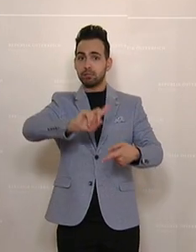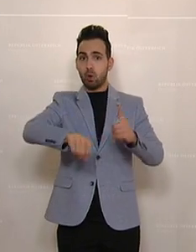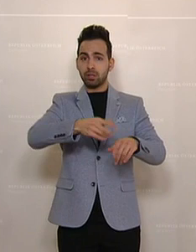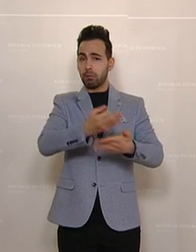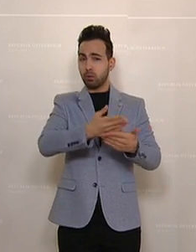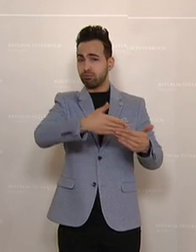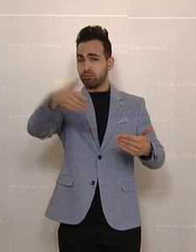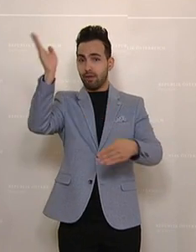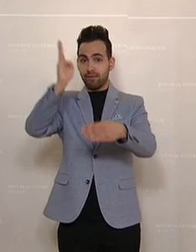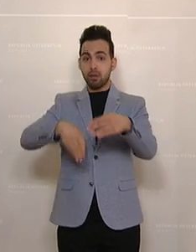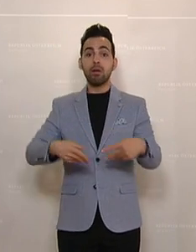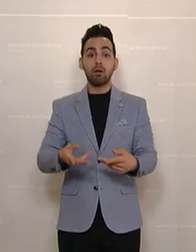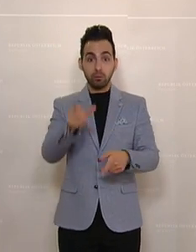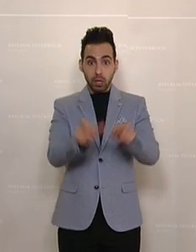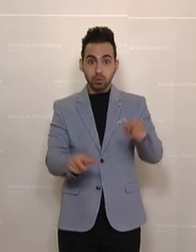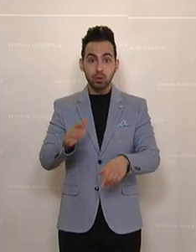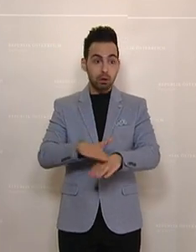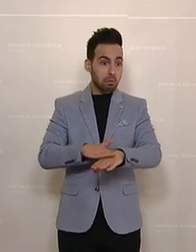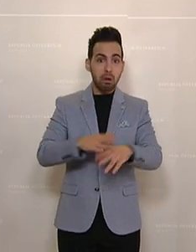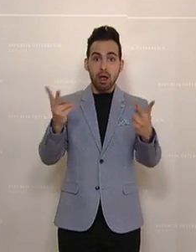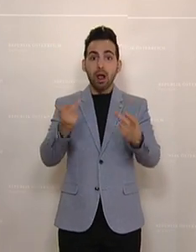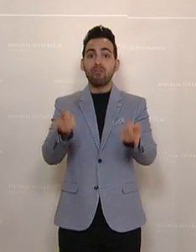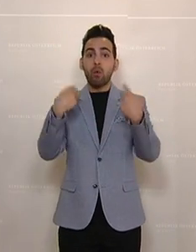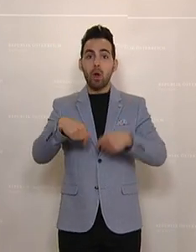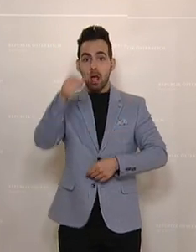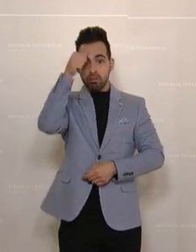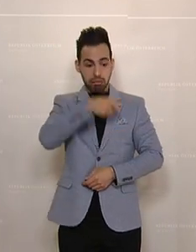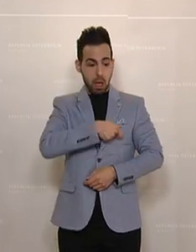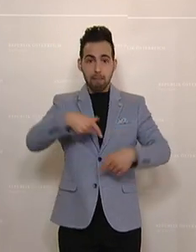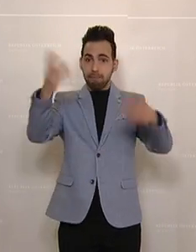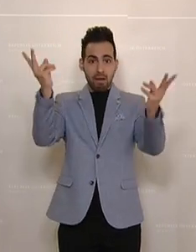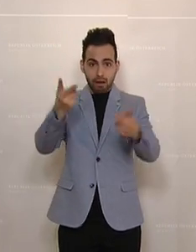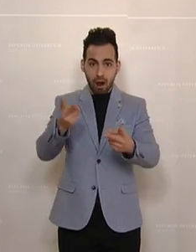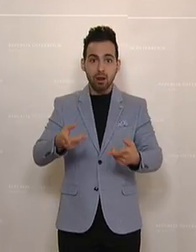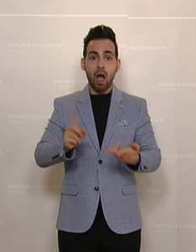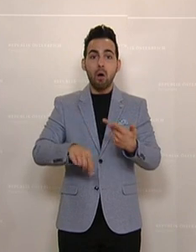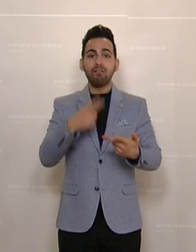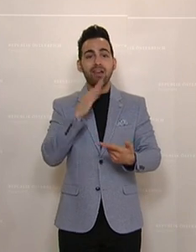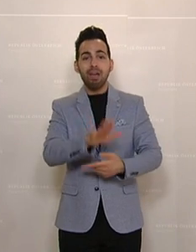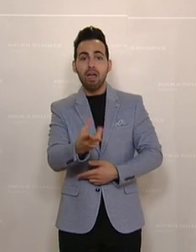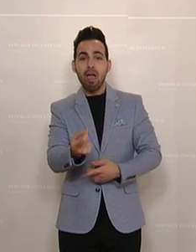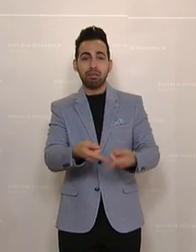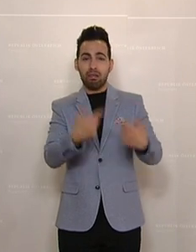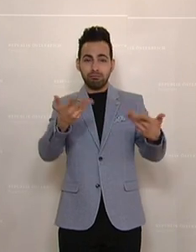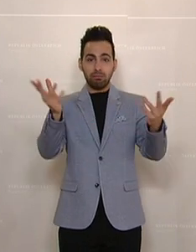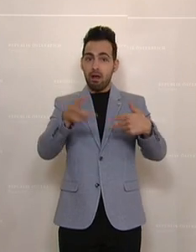Und zwar egal, woher die Kinder kommen, welchen Namen sie tragen und wer ihre Eltern